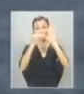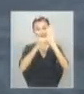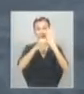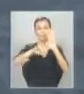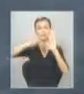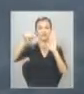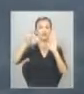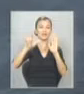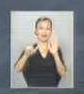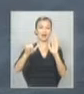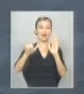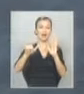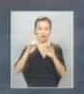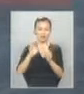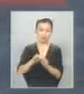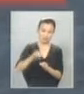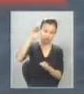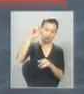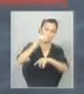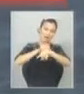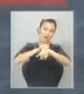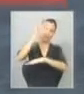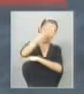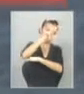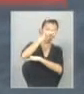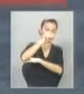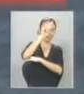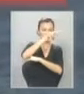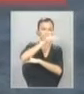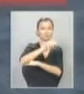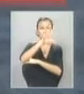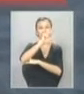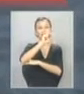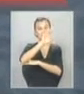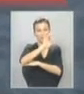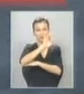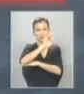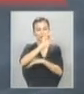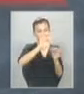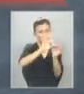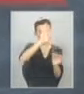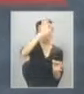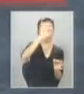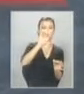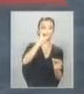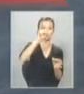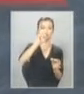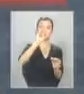รือวันนี้น้ำขึ้นเต็มที่เวลา 14:38 นาทีสูงกว่าระดับทะเลปานกลาง1เมตร49เซนติเม